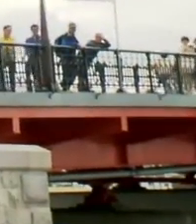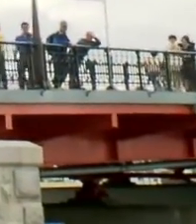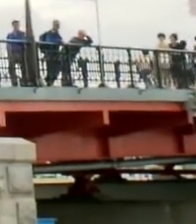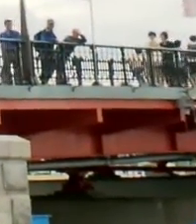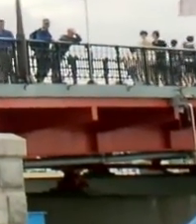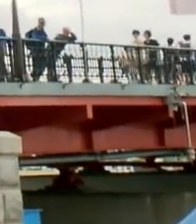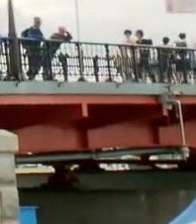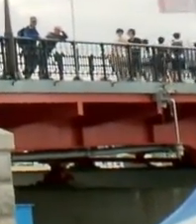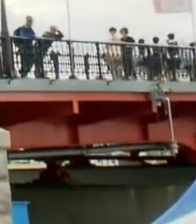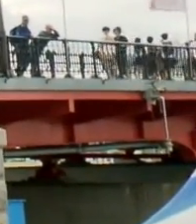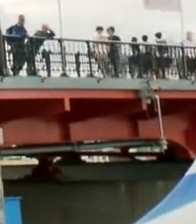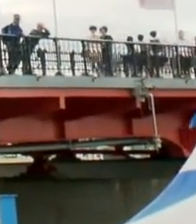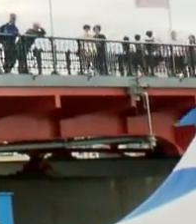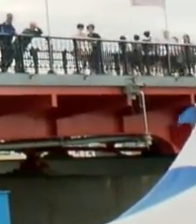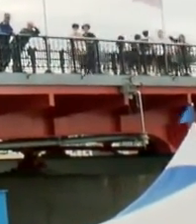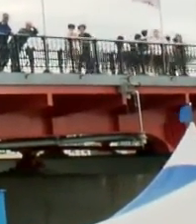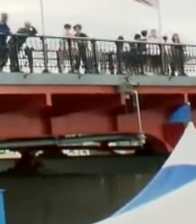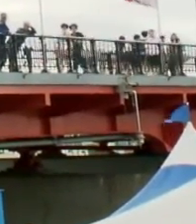역시.